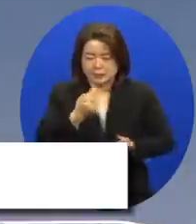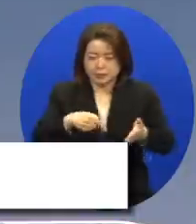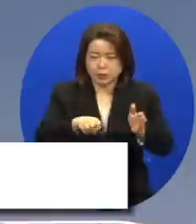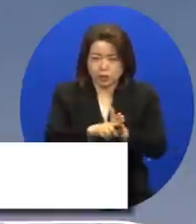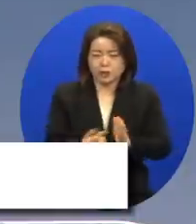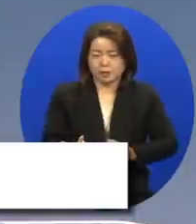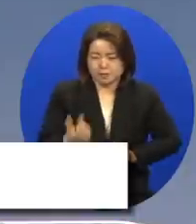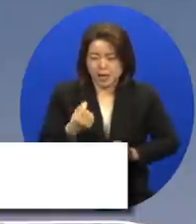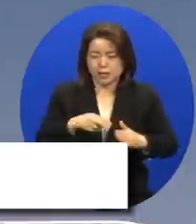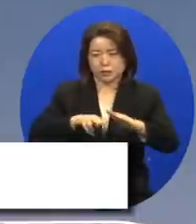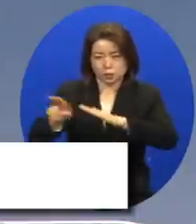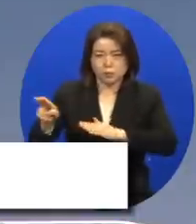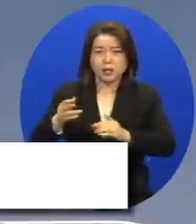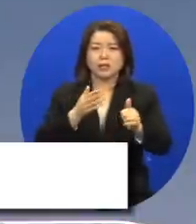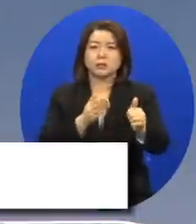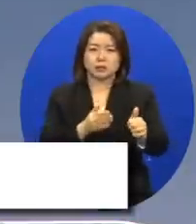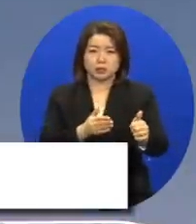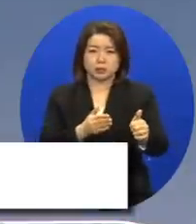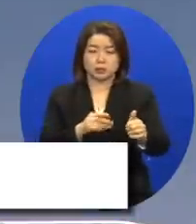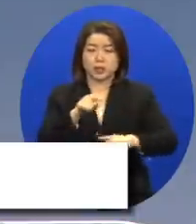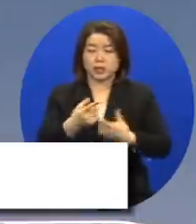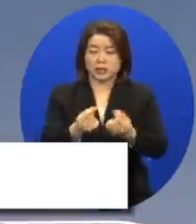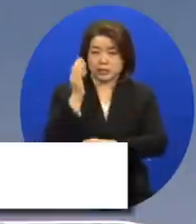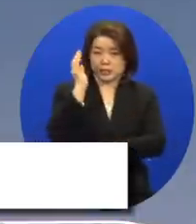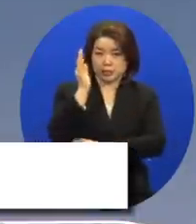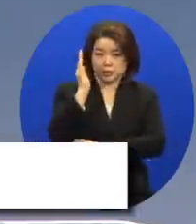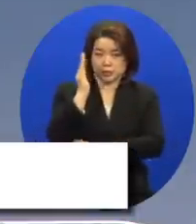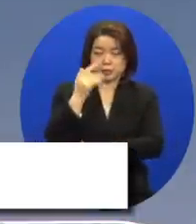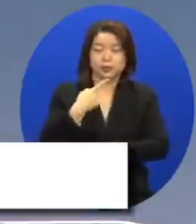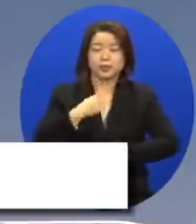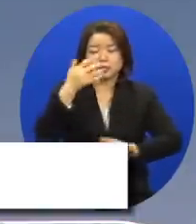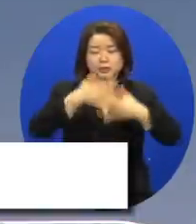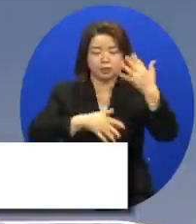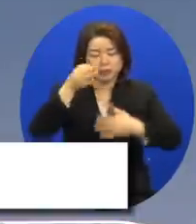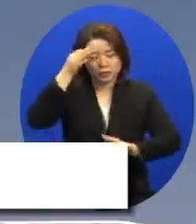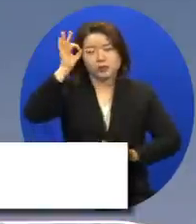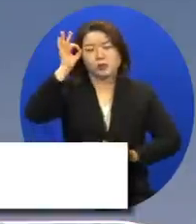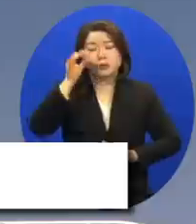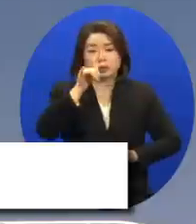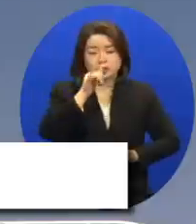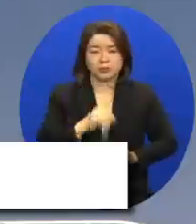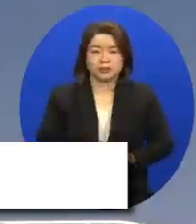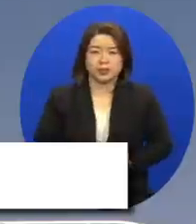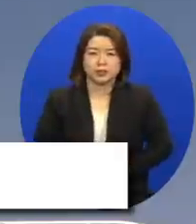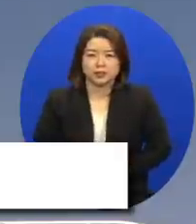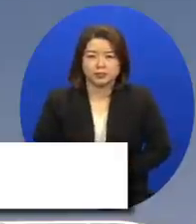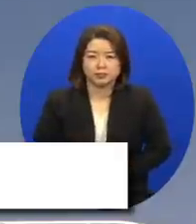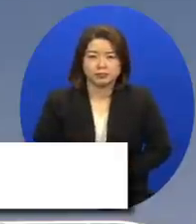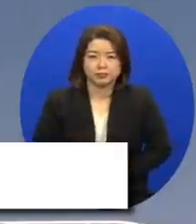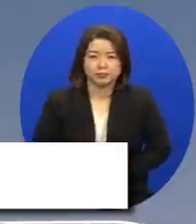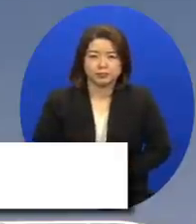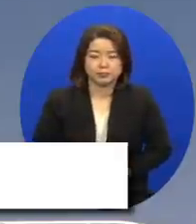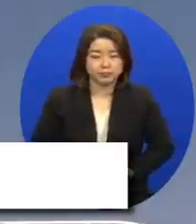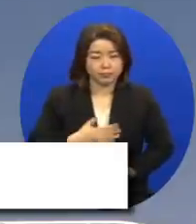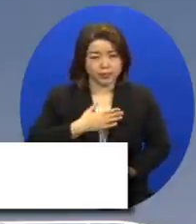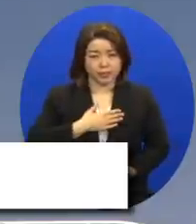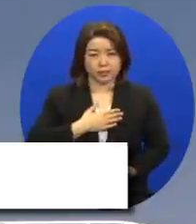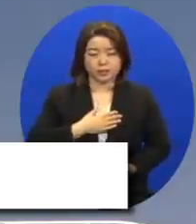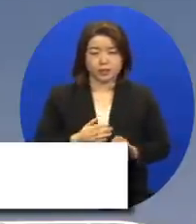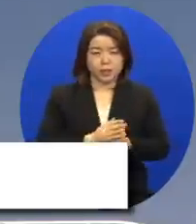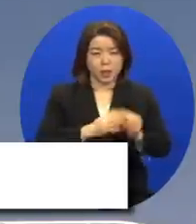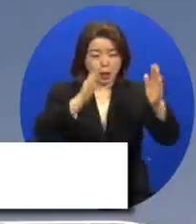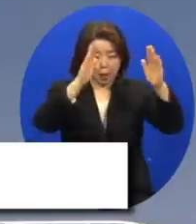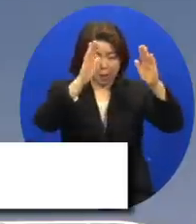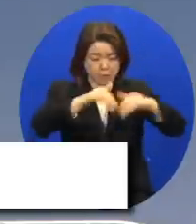헨리 도망 하십시오 그렇게 설교 했던 그 영상이 생각이 났어 저는 무너져